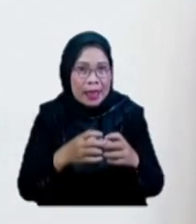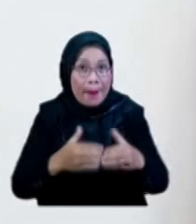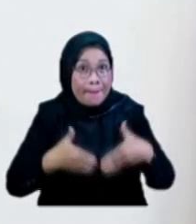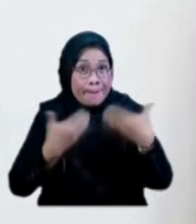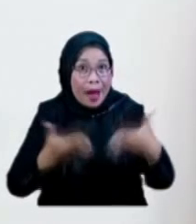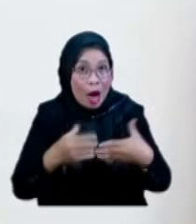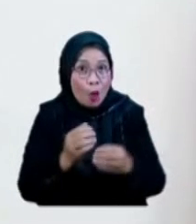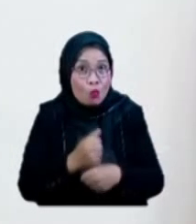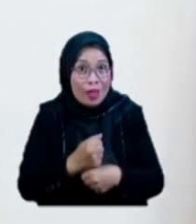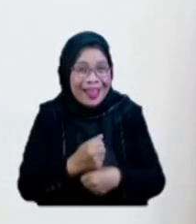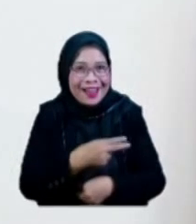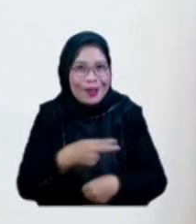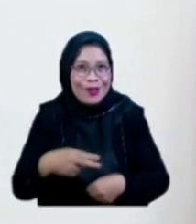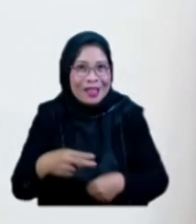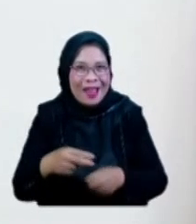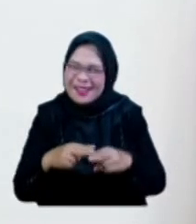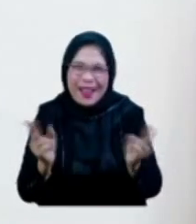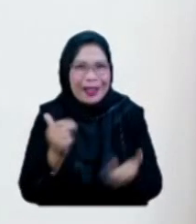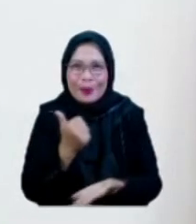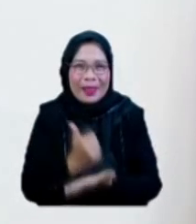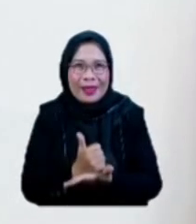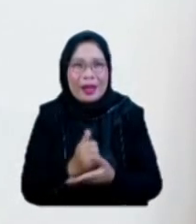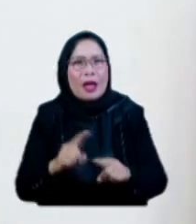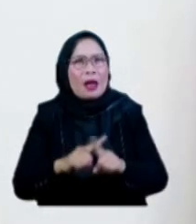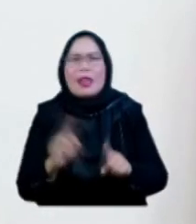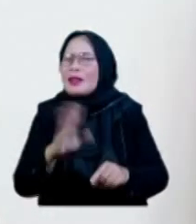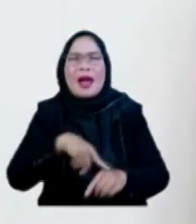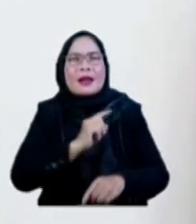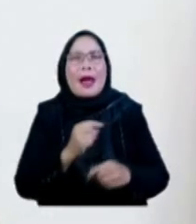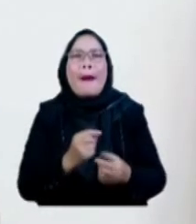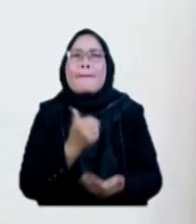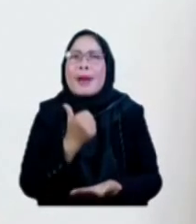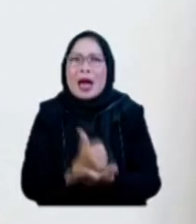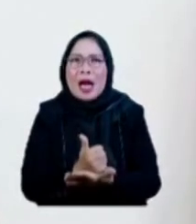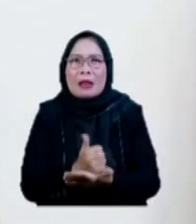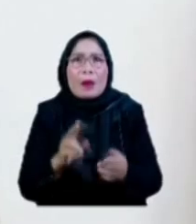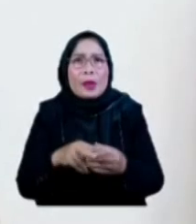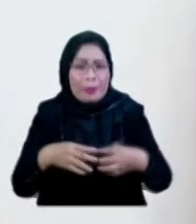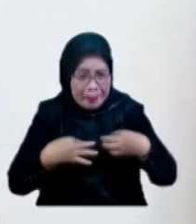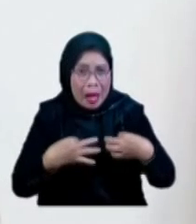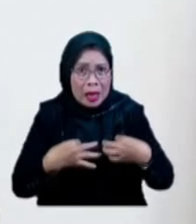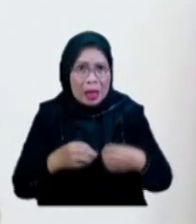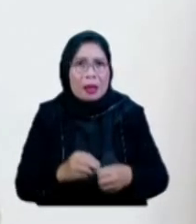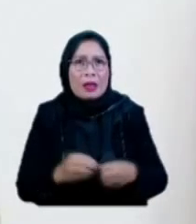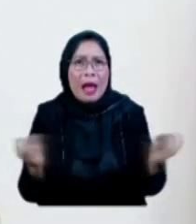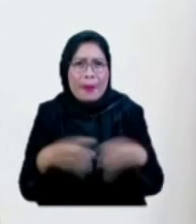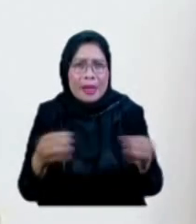bangga buatan Indonesia. Nah itu penting. Ya tapi tidak hanya cuma bangga, tapi beli itu produk, pakai itu produk, gunakan itu produk,